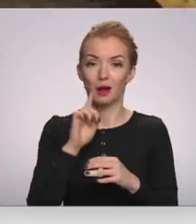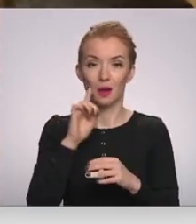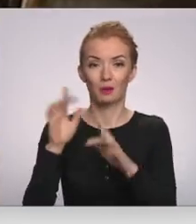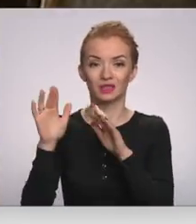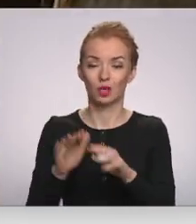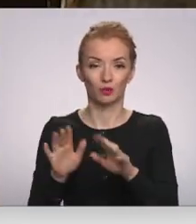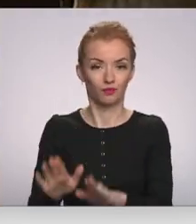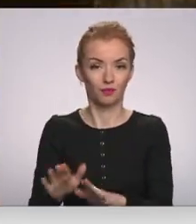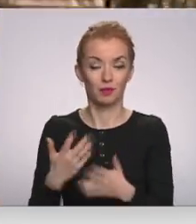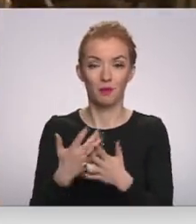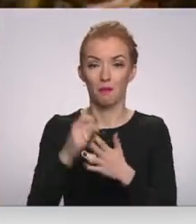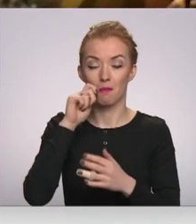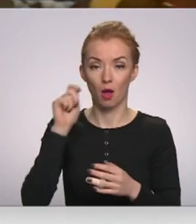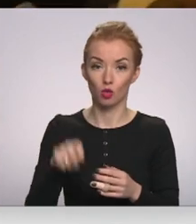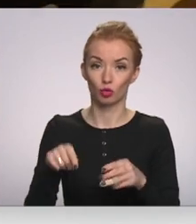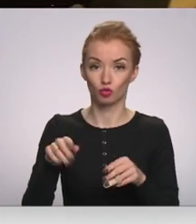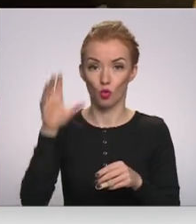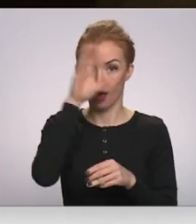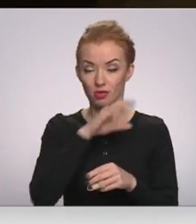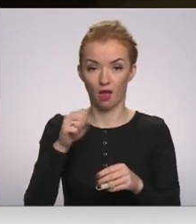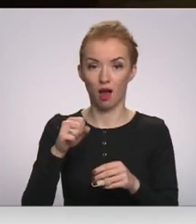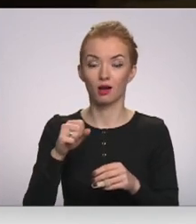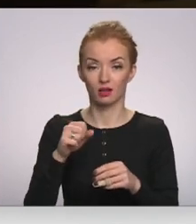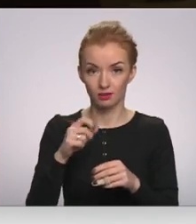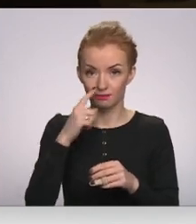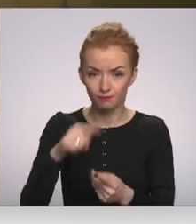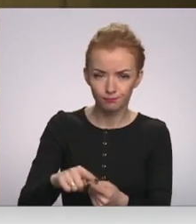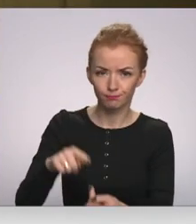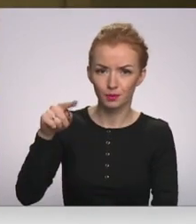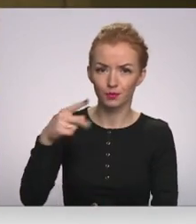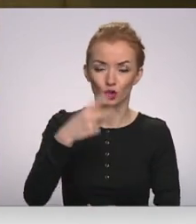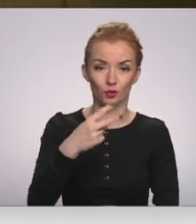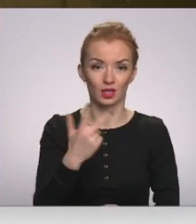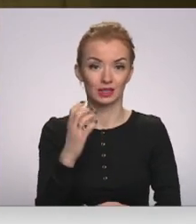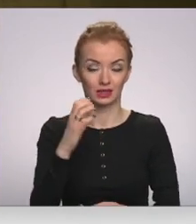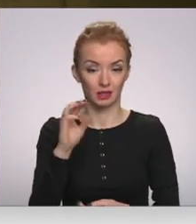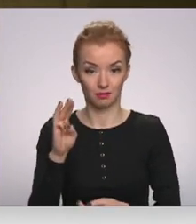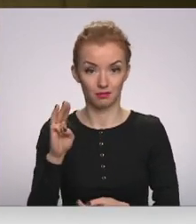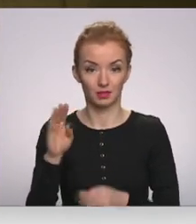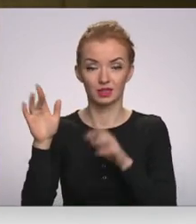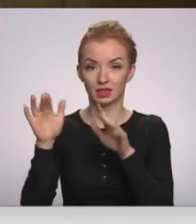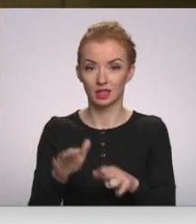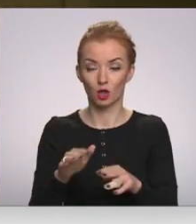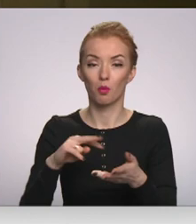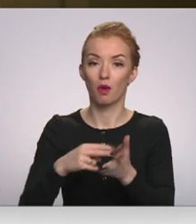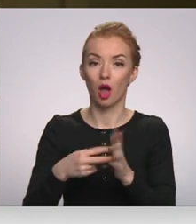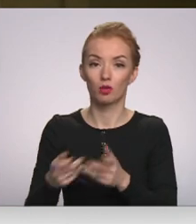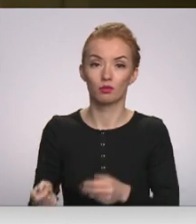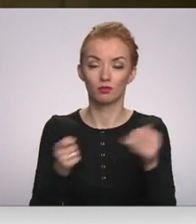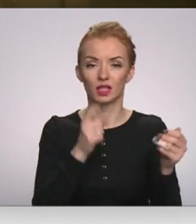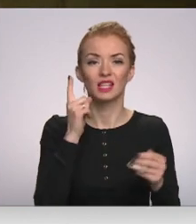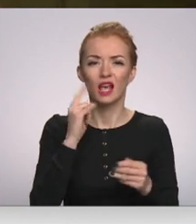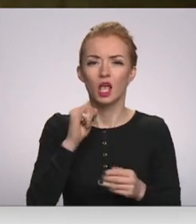neizved. Piemēram, Madonā, kur šonakt reģistrētais sniega segas biezums ir 23 cm, sniegu plāno izvest tikai